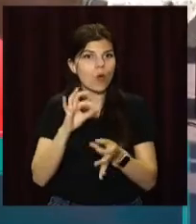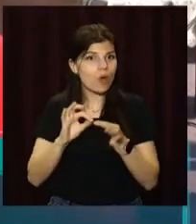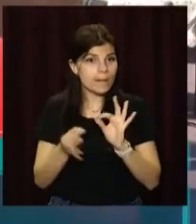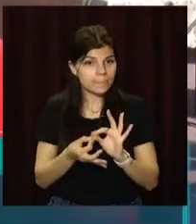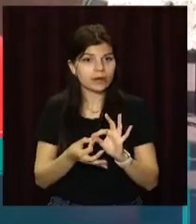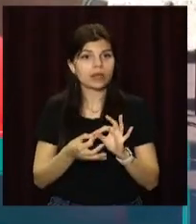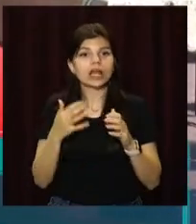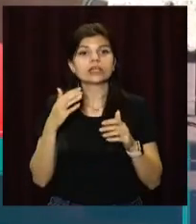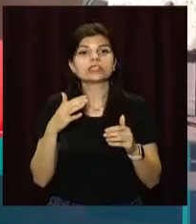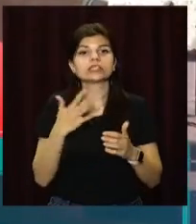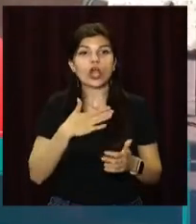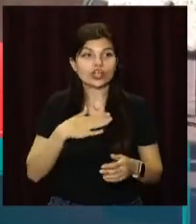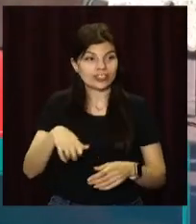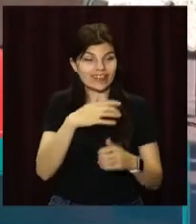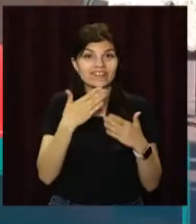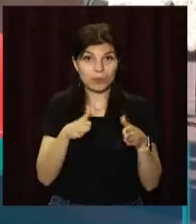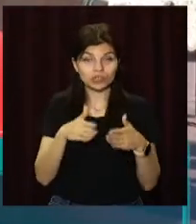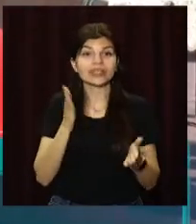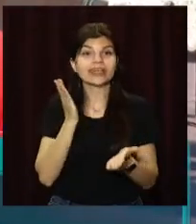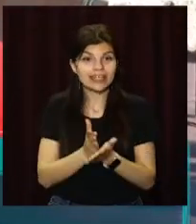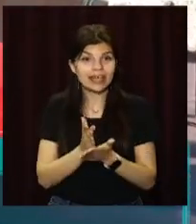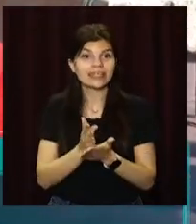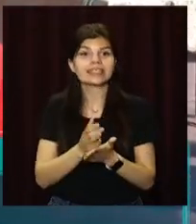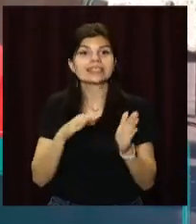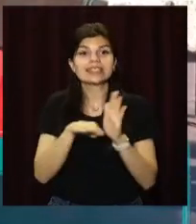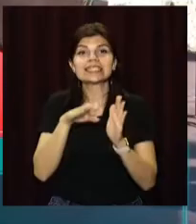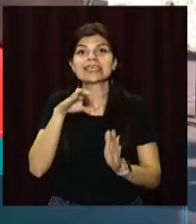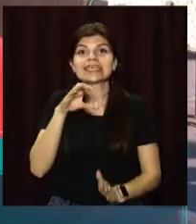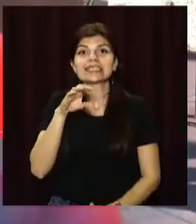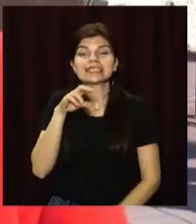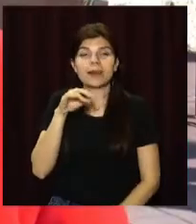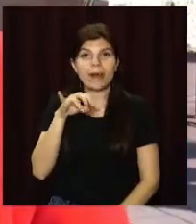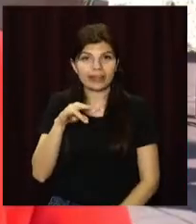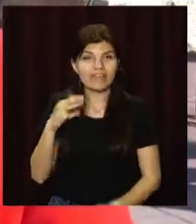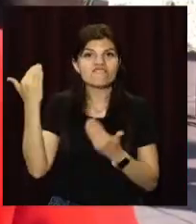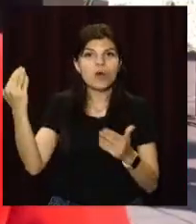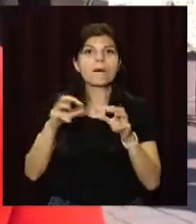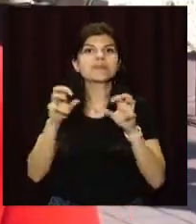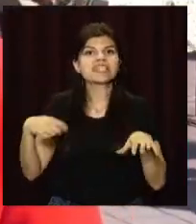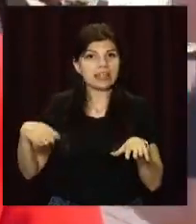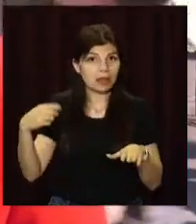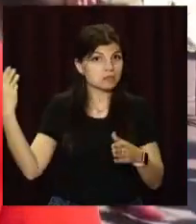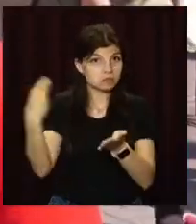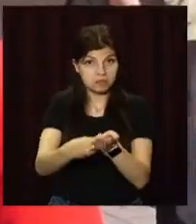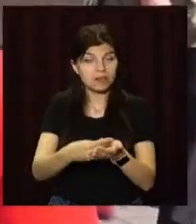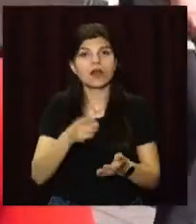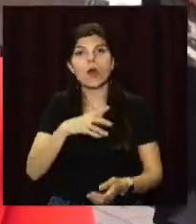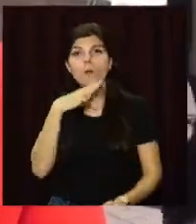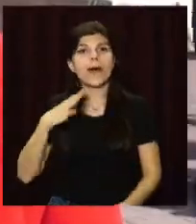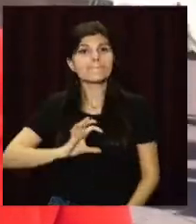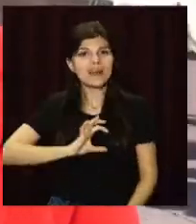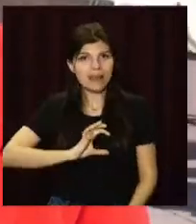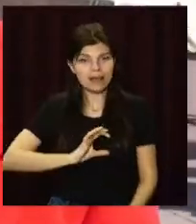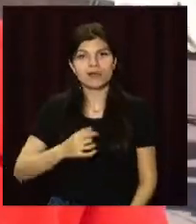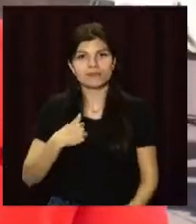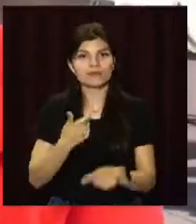олімпіад. Серед наших випускників є стипендіант президента. Серед наших випускників буде багато медалістів. Тому